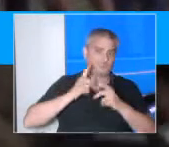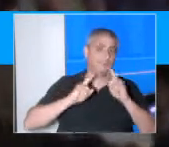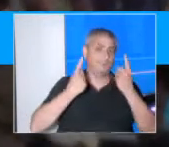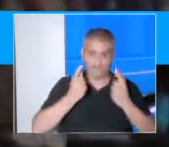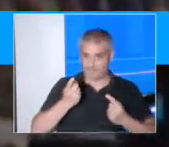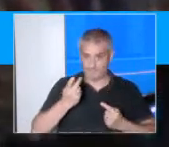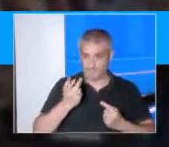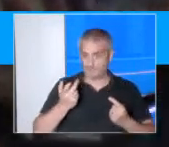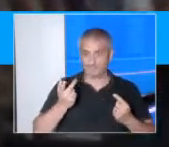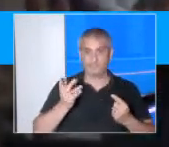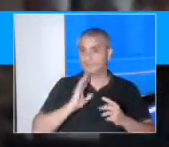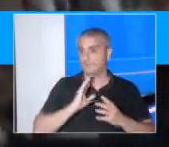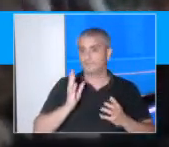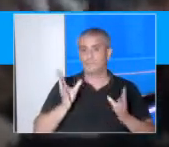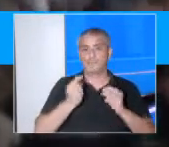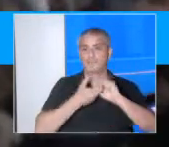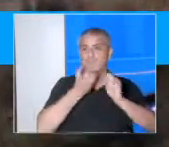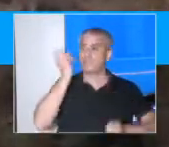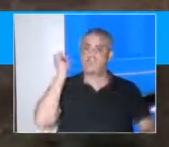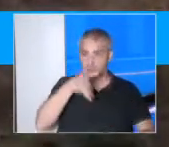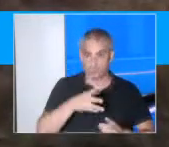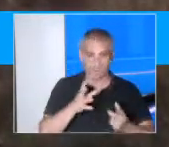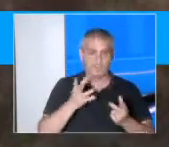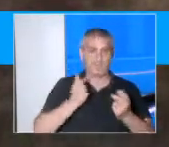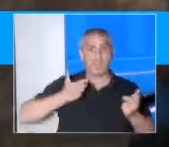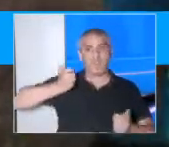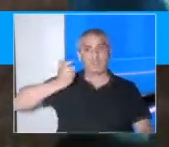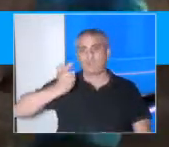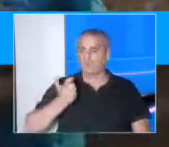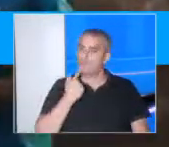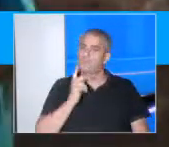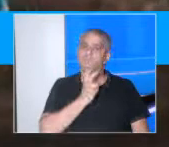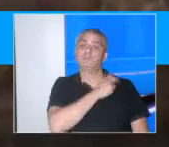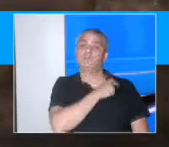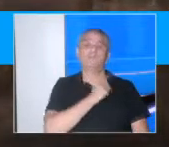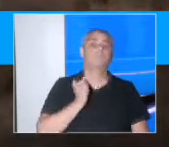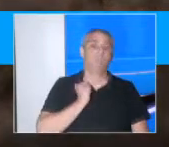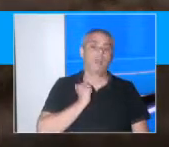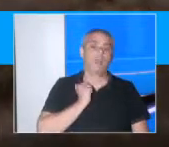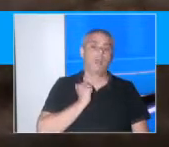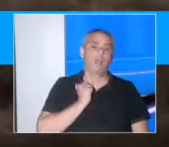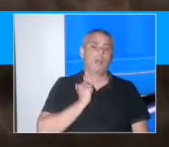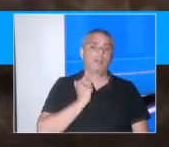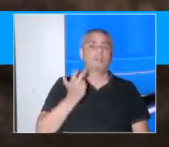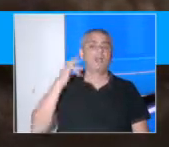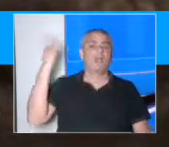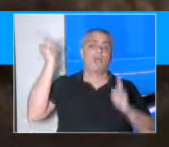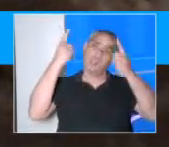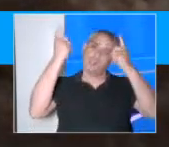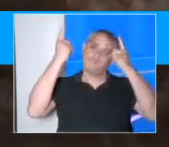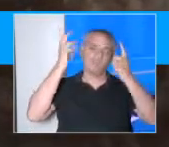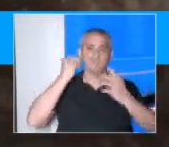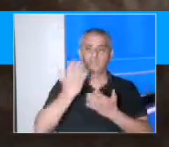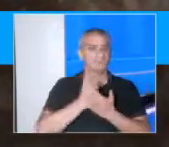מהמקרים עם רימונים ועם אקדחים. אז אומרים קצינים בצהל, רחפן